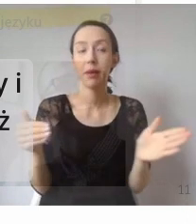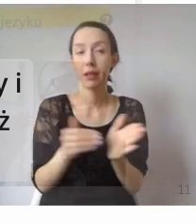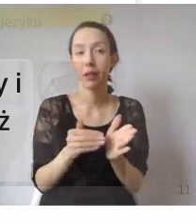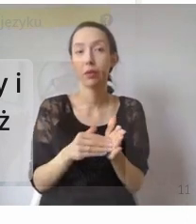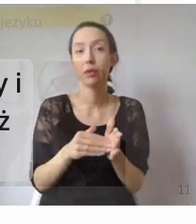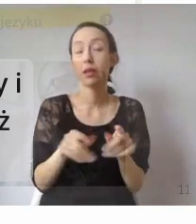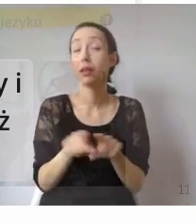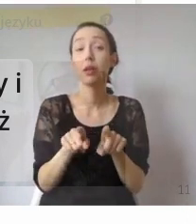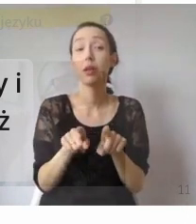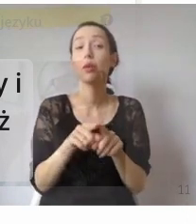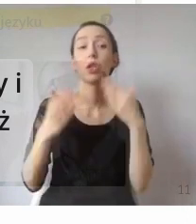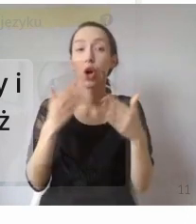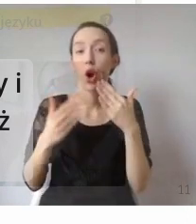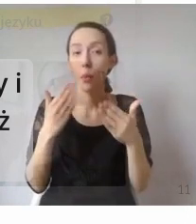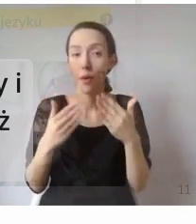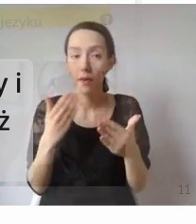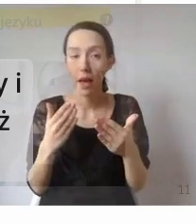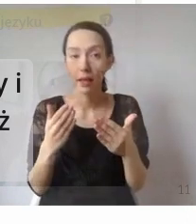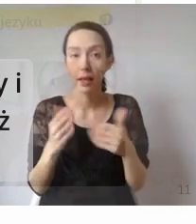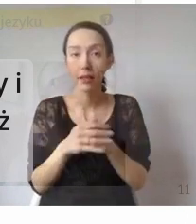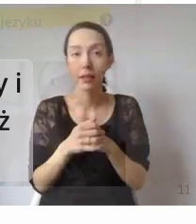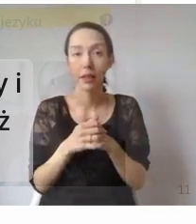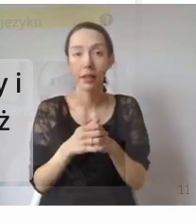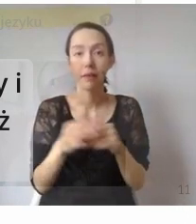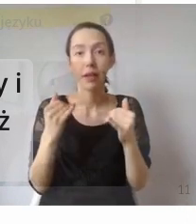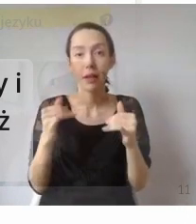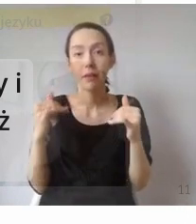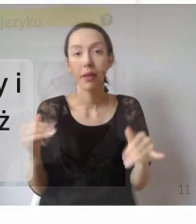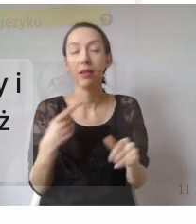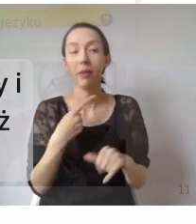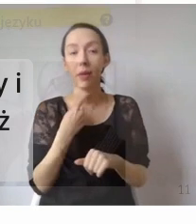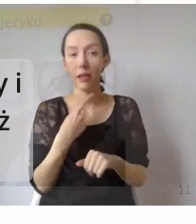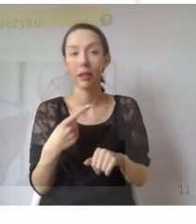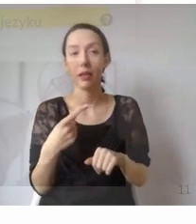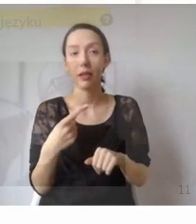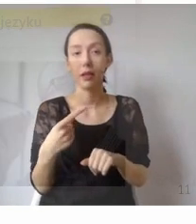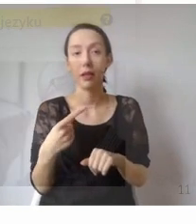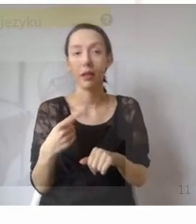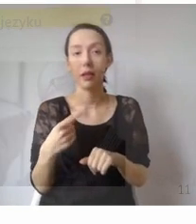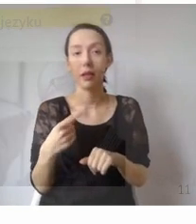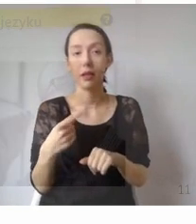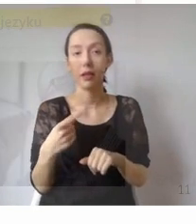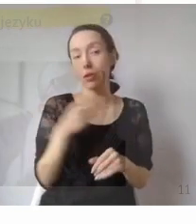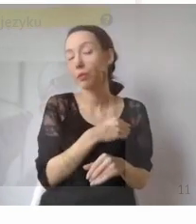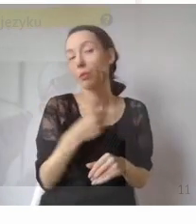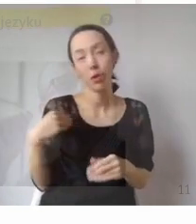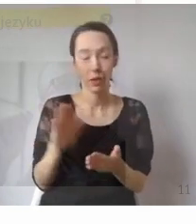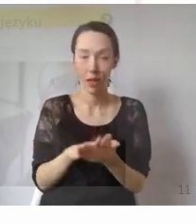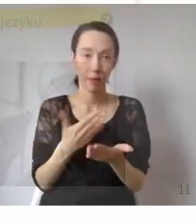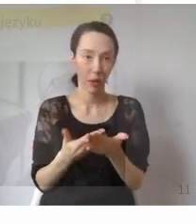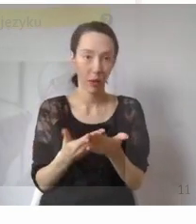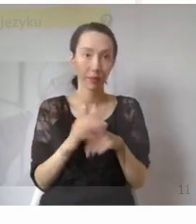w innym języku niż podstawowy, tak? Czyli na przykład innym niż polski. Dobrze, to teraz udostępnię ekran.